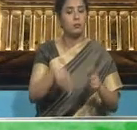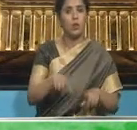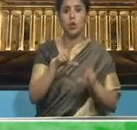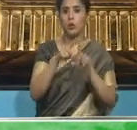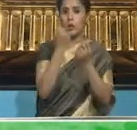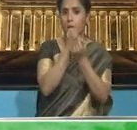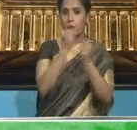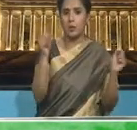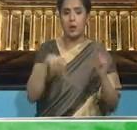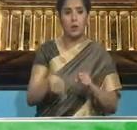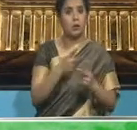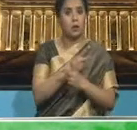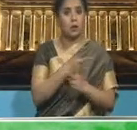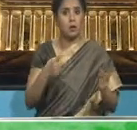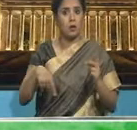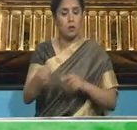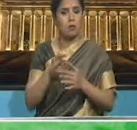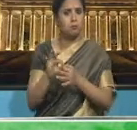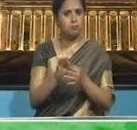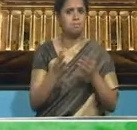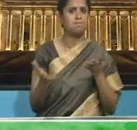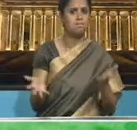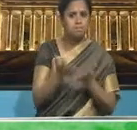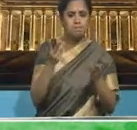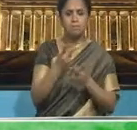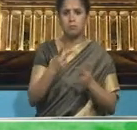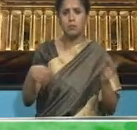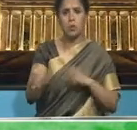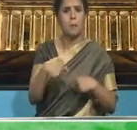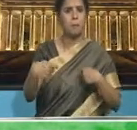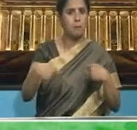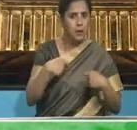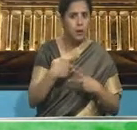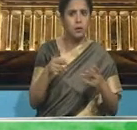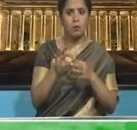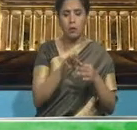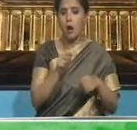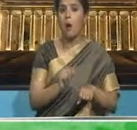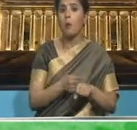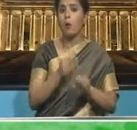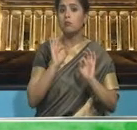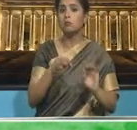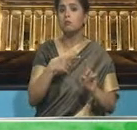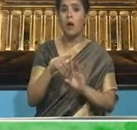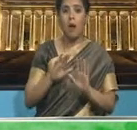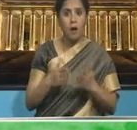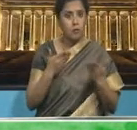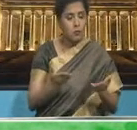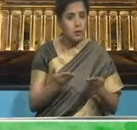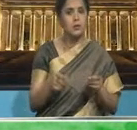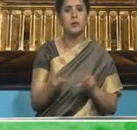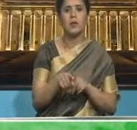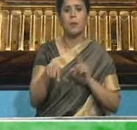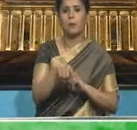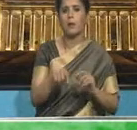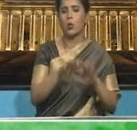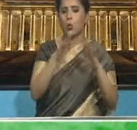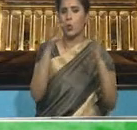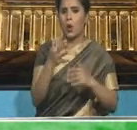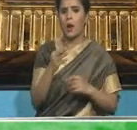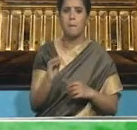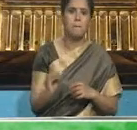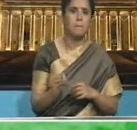और मल्टीलेटरलिज्म को बढ़ावा देने का अच्छा अवसर भी है और साथ ही एक बेहतर विश्व और